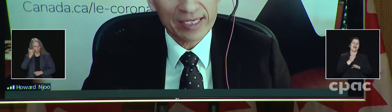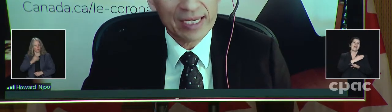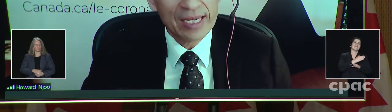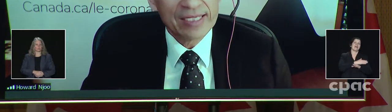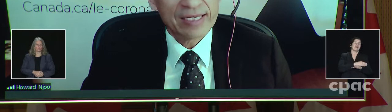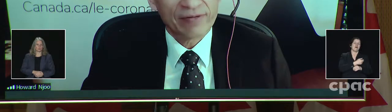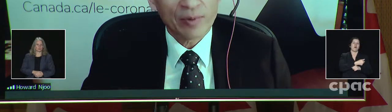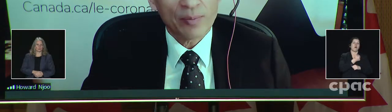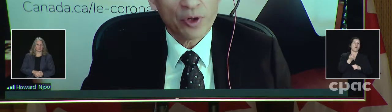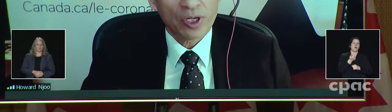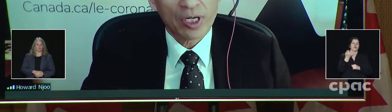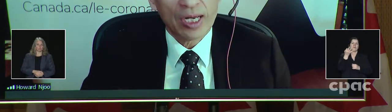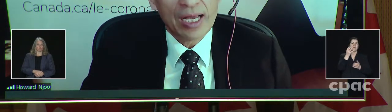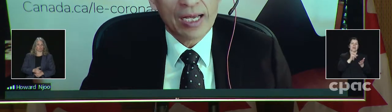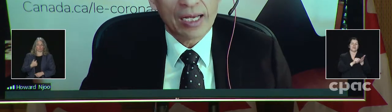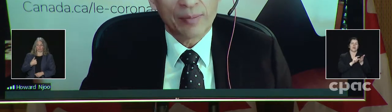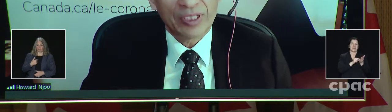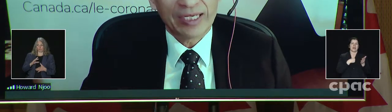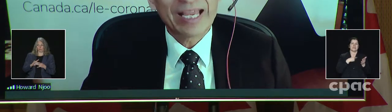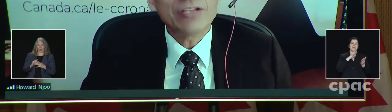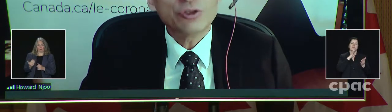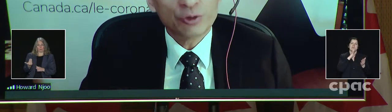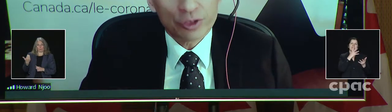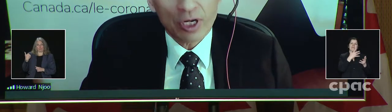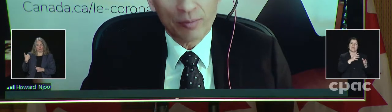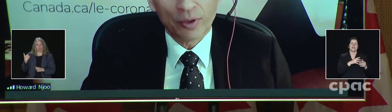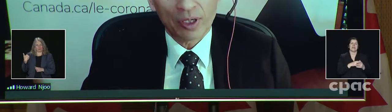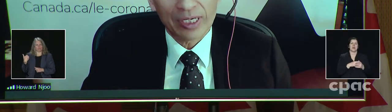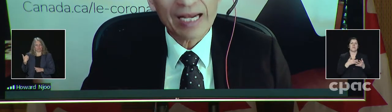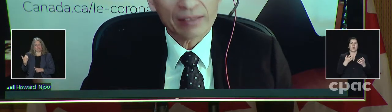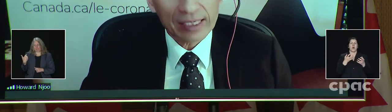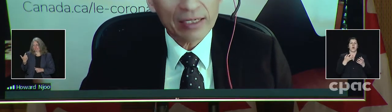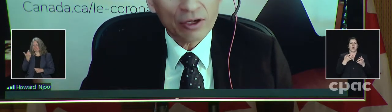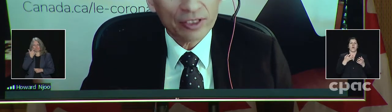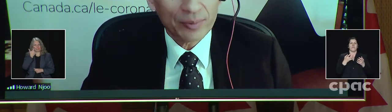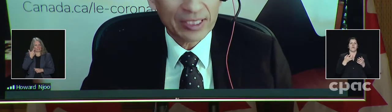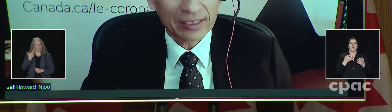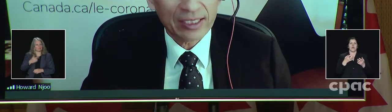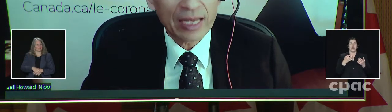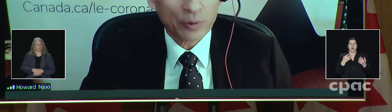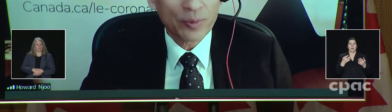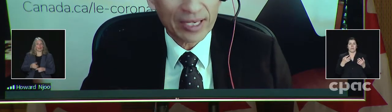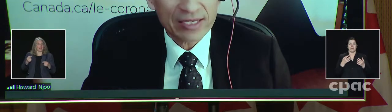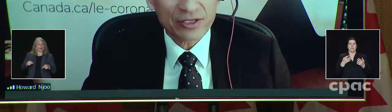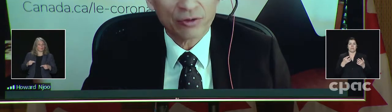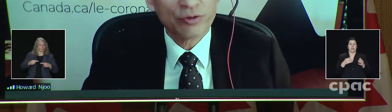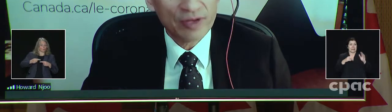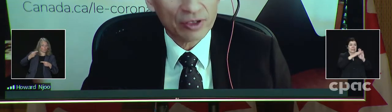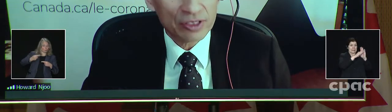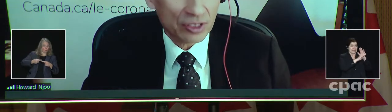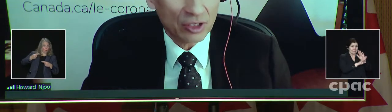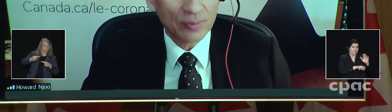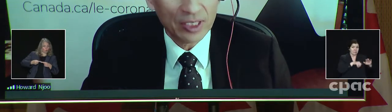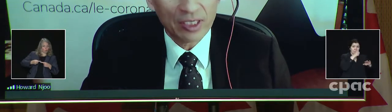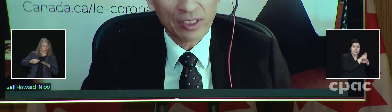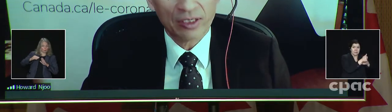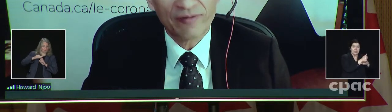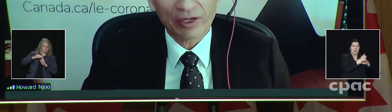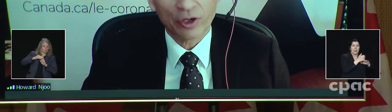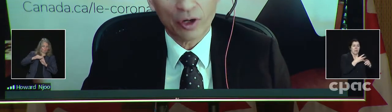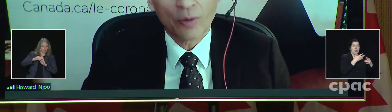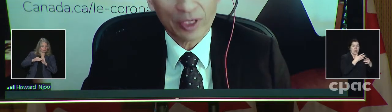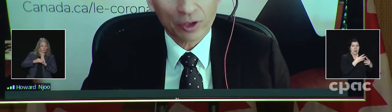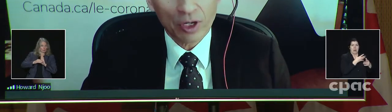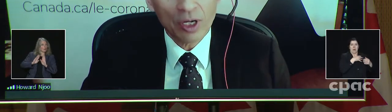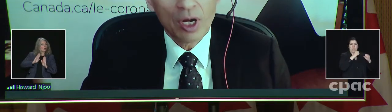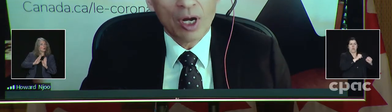presse, que c'est vraiment pour peut-être gagner du temps, pour ralentir peut-être la propagation du virus comme le